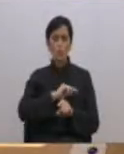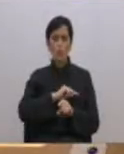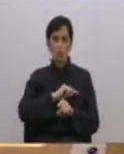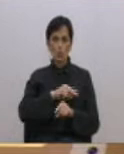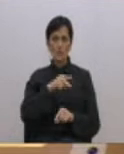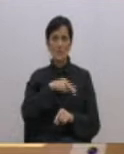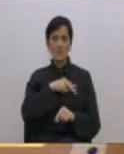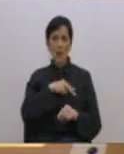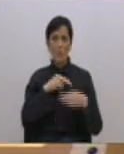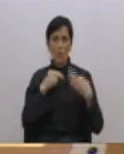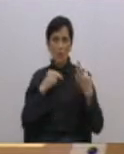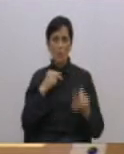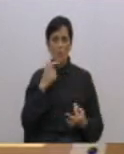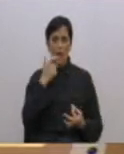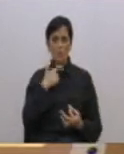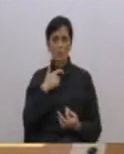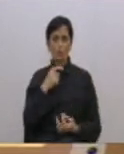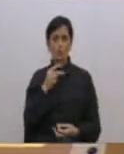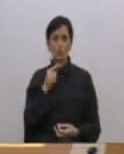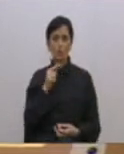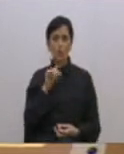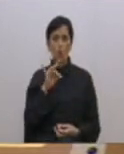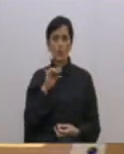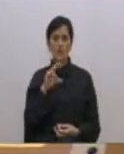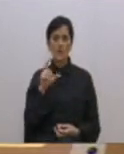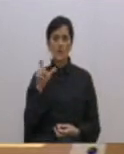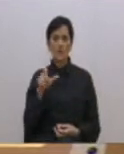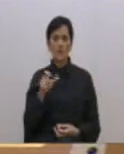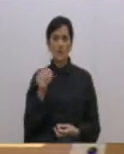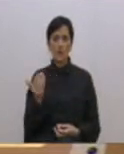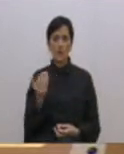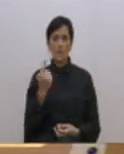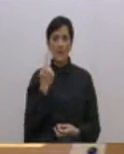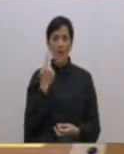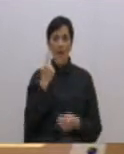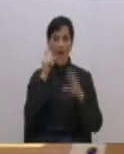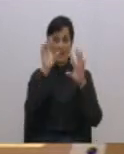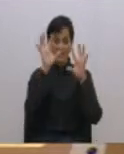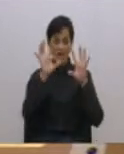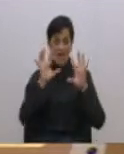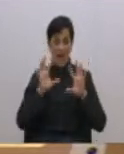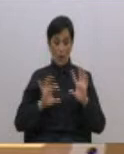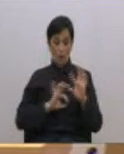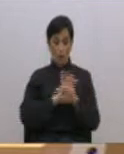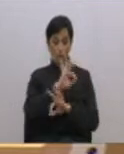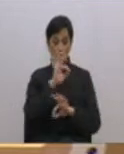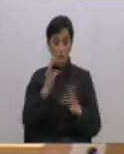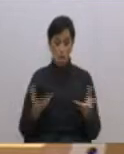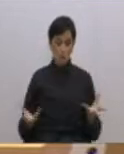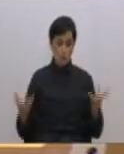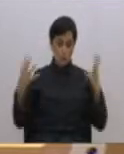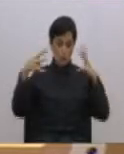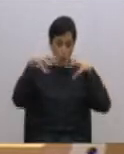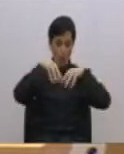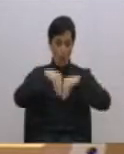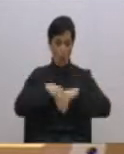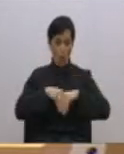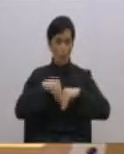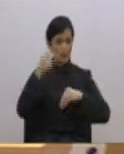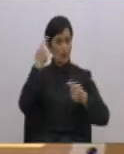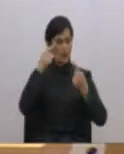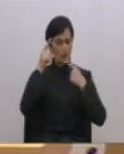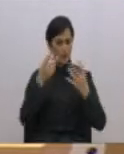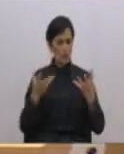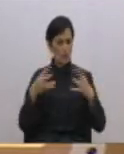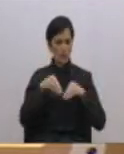tom divanma, badunma tornikem, ert canon proiectii. Am de inovație, e tatăl meu, colegul Zalian,